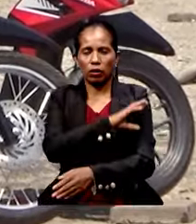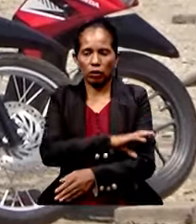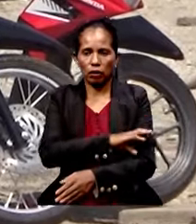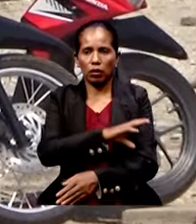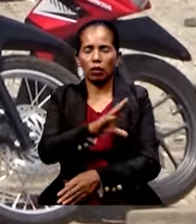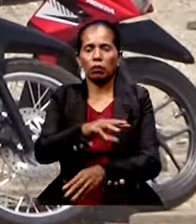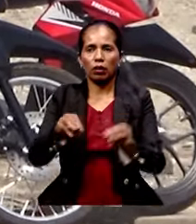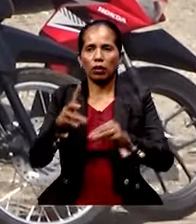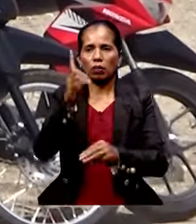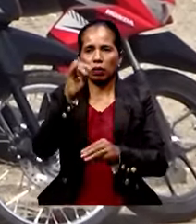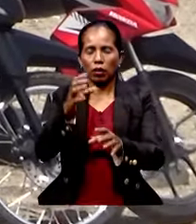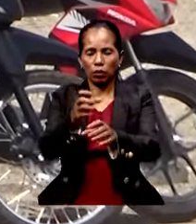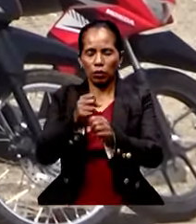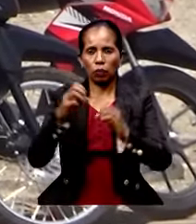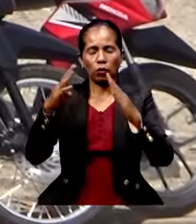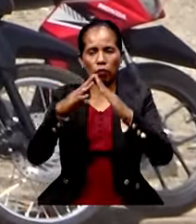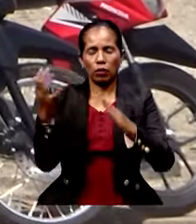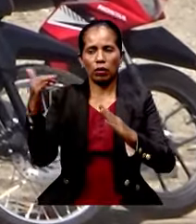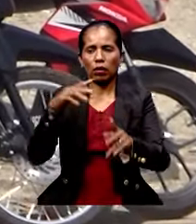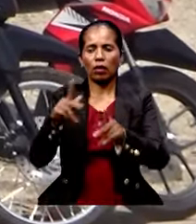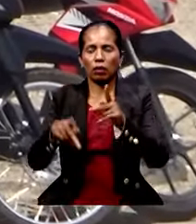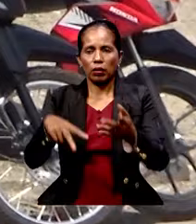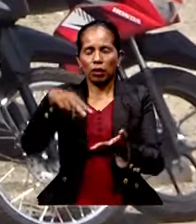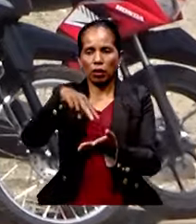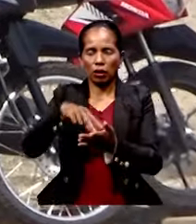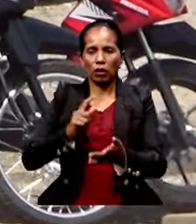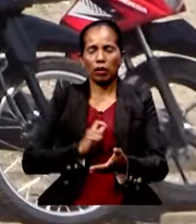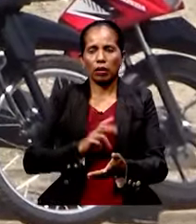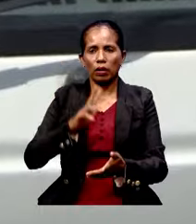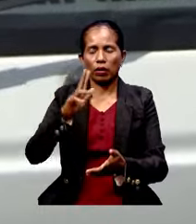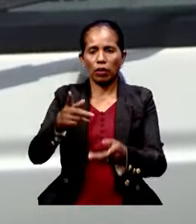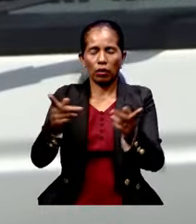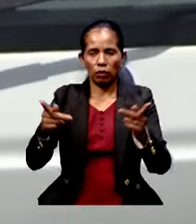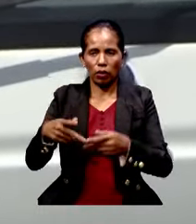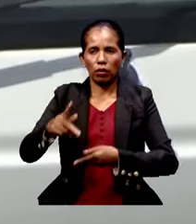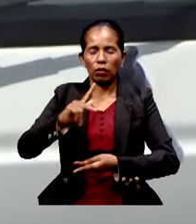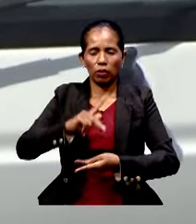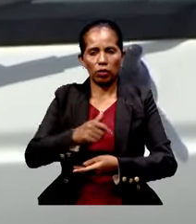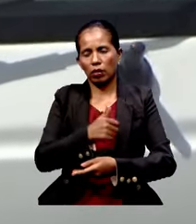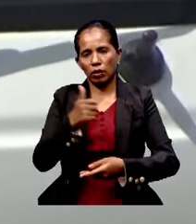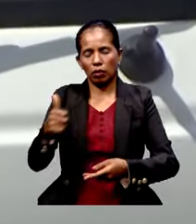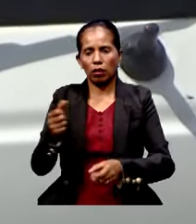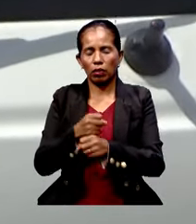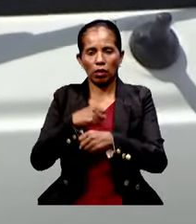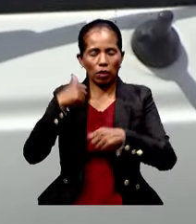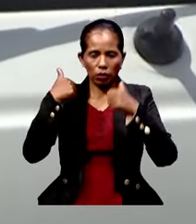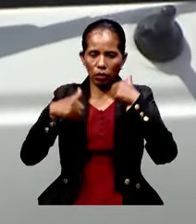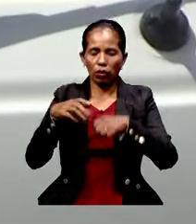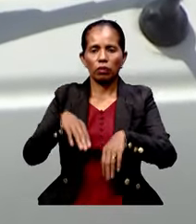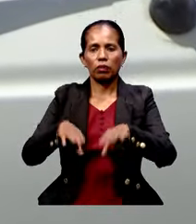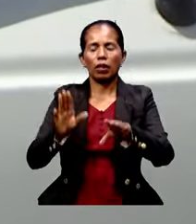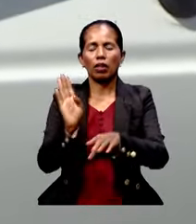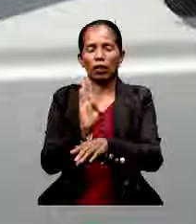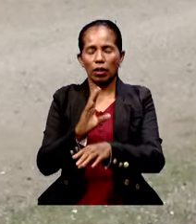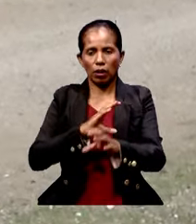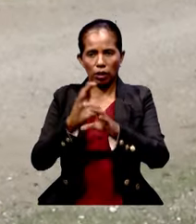dili, atu sobo baraka hirak nebe si dadaung balung hari iha tasibong no fatin protegida si raseluk ho di halau atividade negosio. Mai